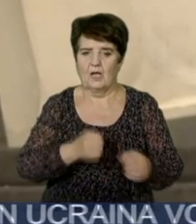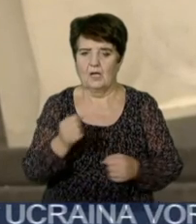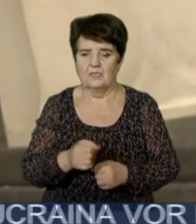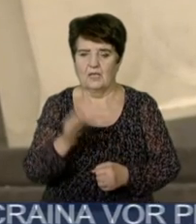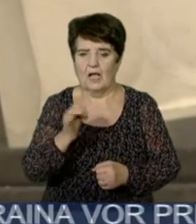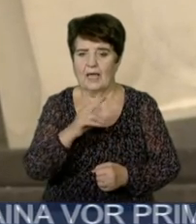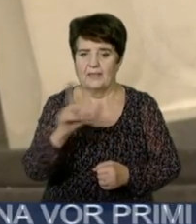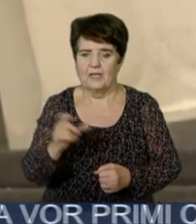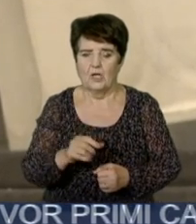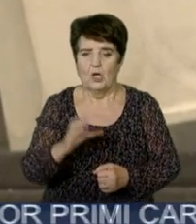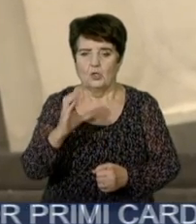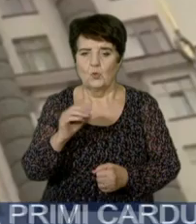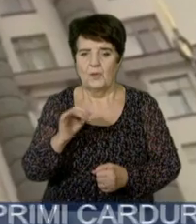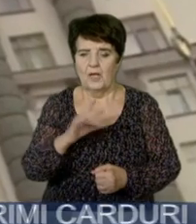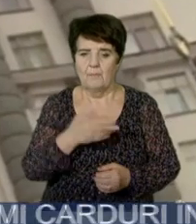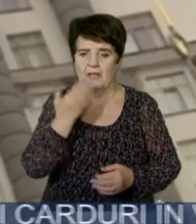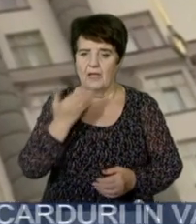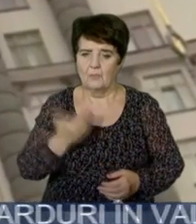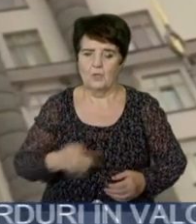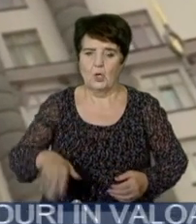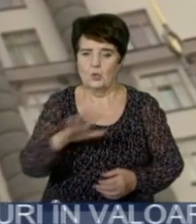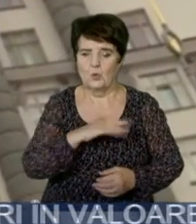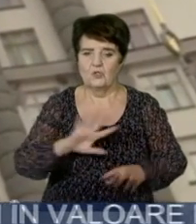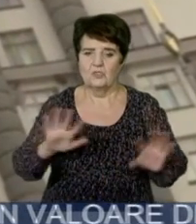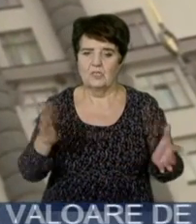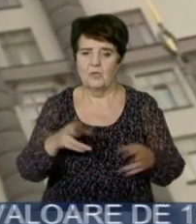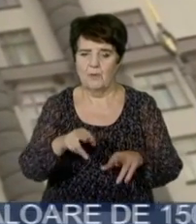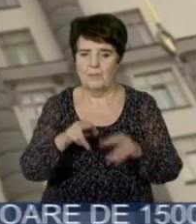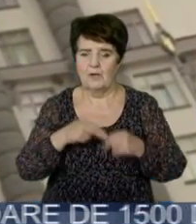Radei Supreme. Acesta avea misiunea de a raporta tot ceea ce se întâmplă în Parlamentul țării.